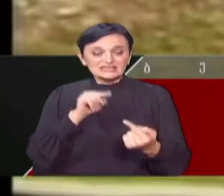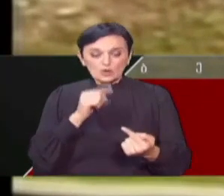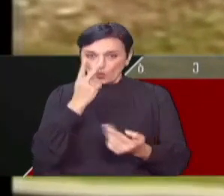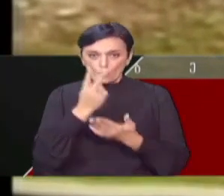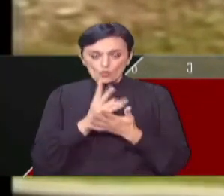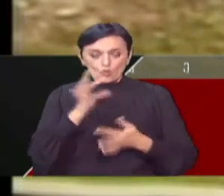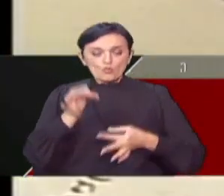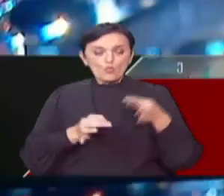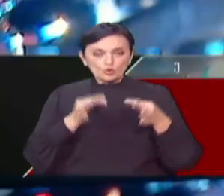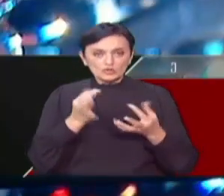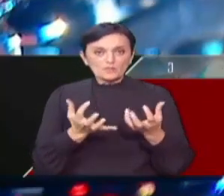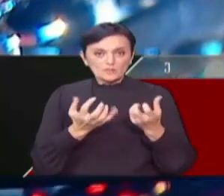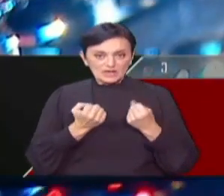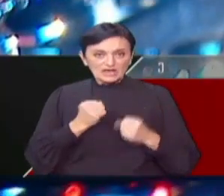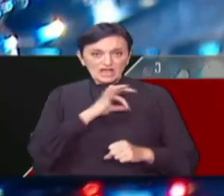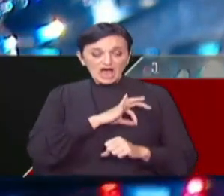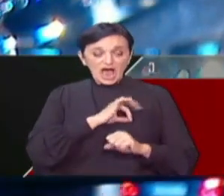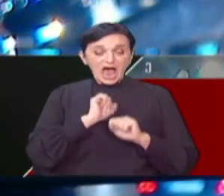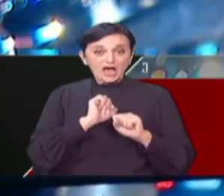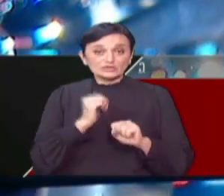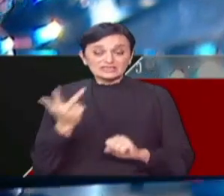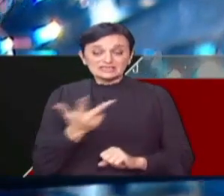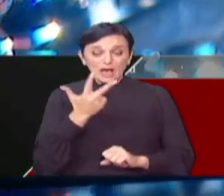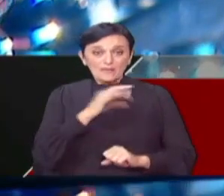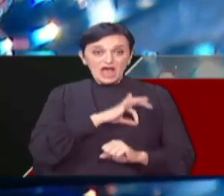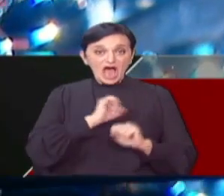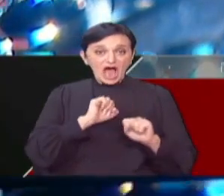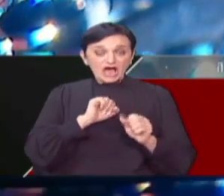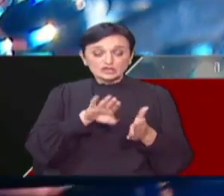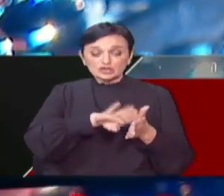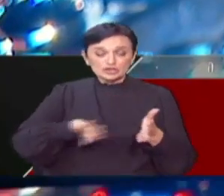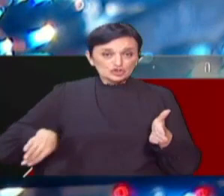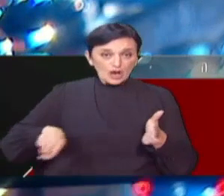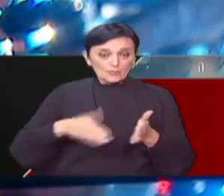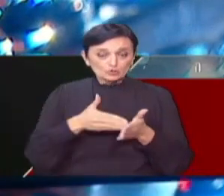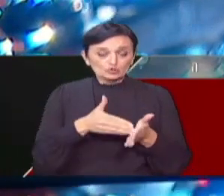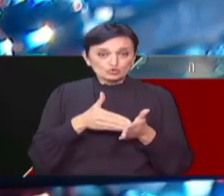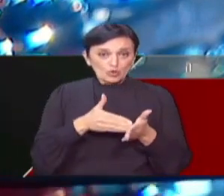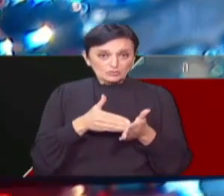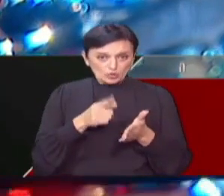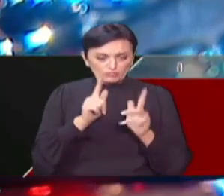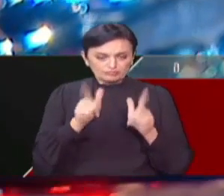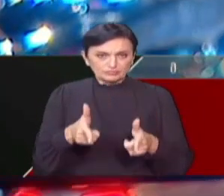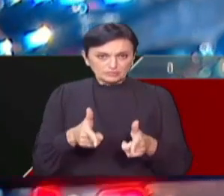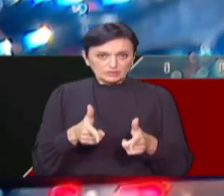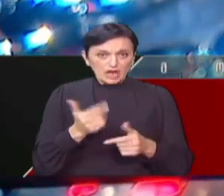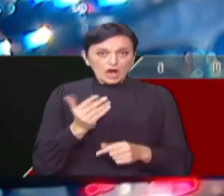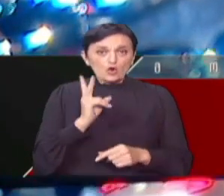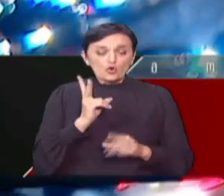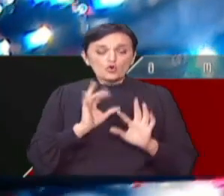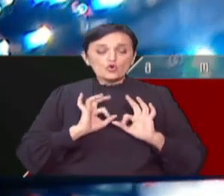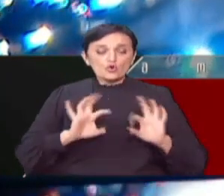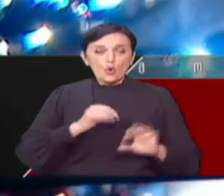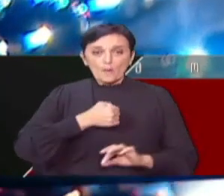მიუხედავად მოსამართლემ მიიღო ადვოკატების, აღნიშნული სამი ადვოკატის ჩამოშორების შუამდგომლობა. Mat comentarii